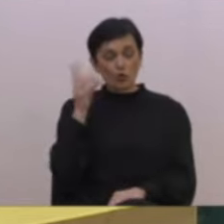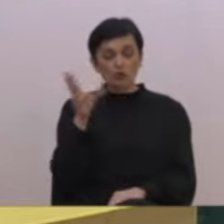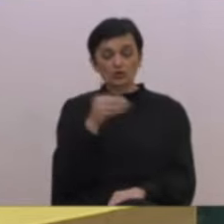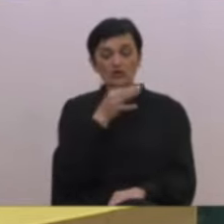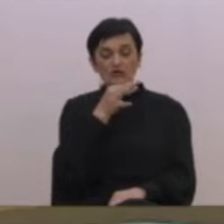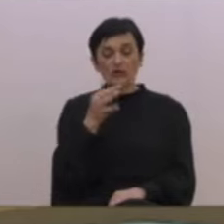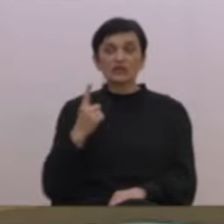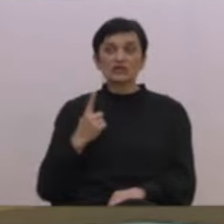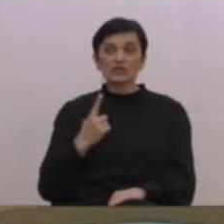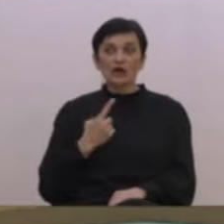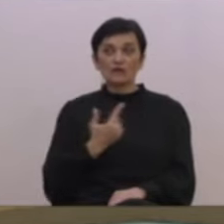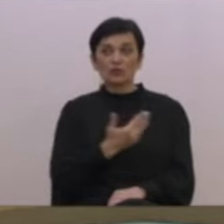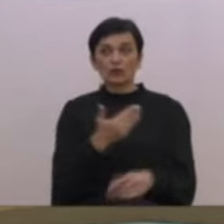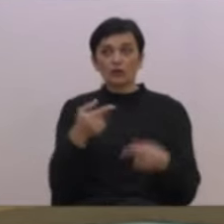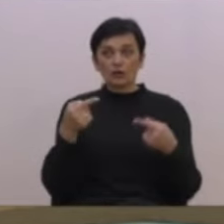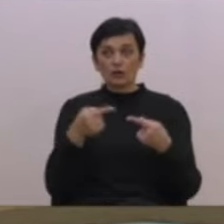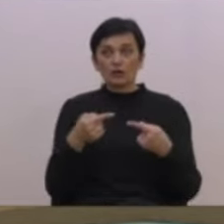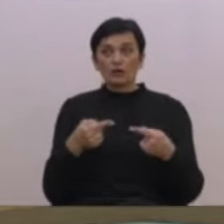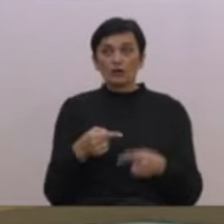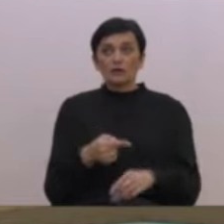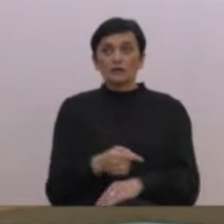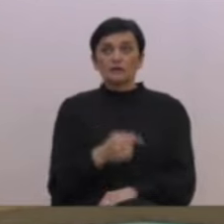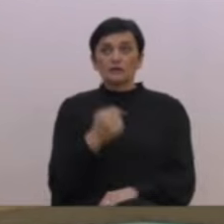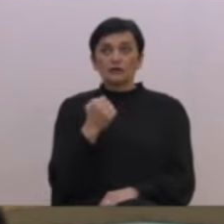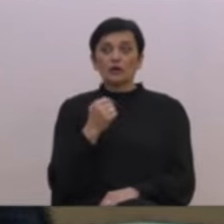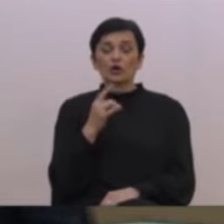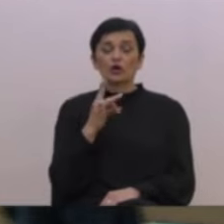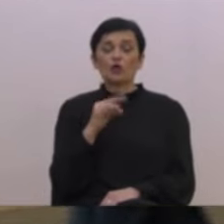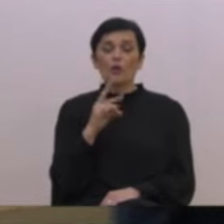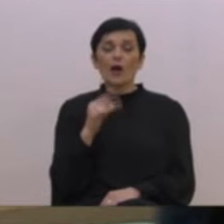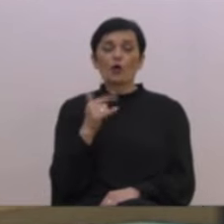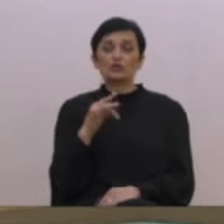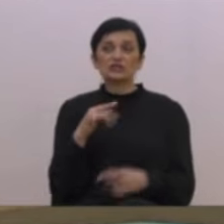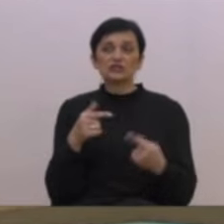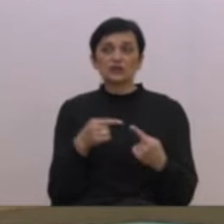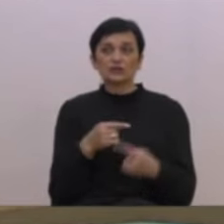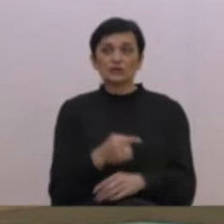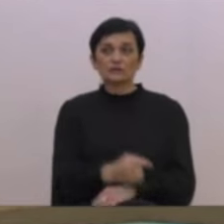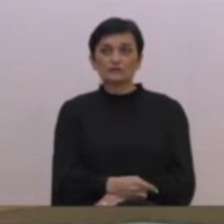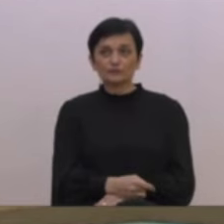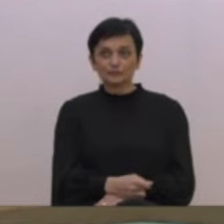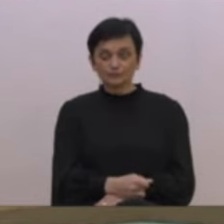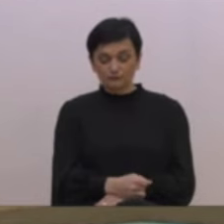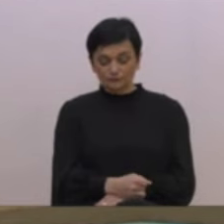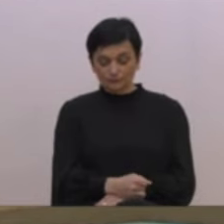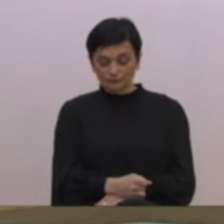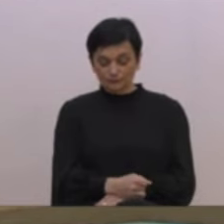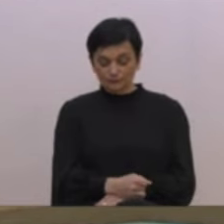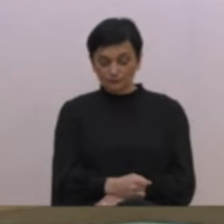dar o debit cu indalus tebe smadoba. Alătrom gătiri de dăște.